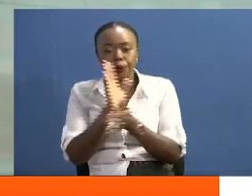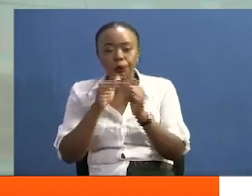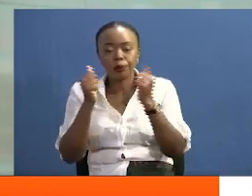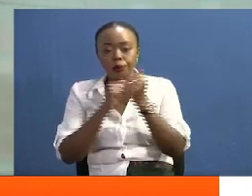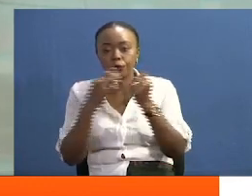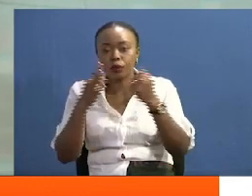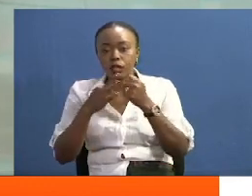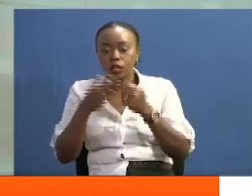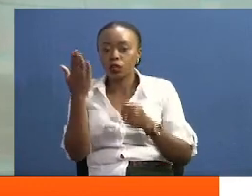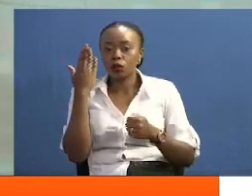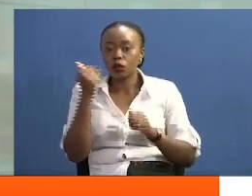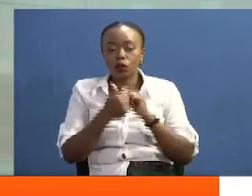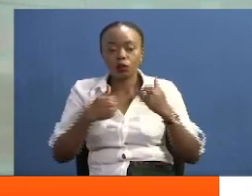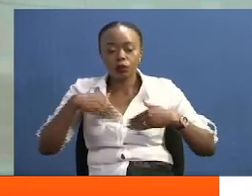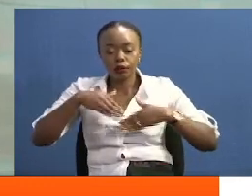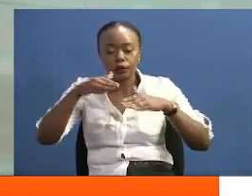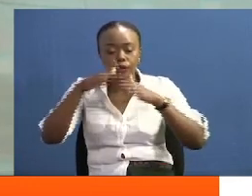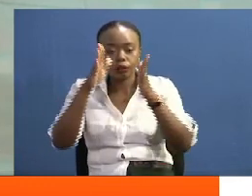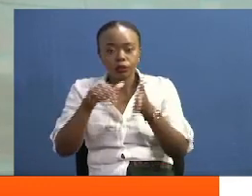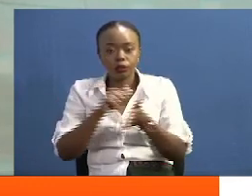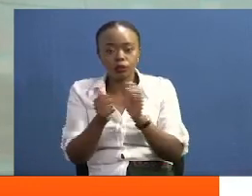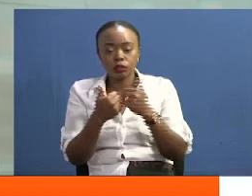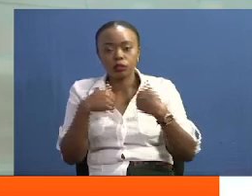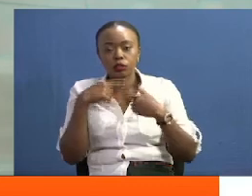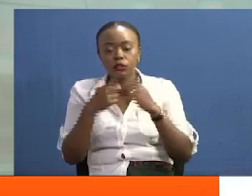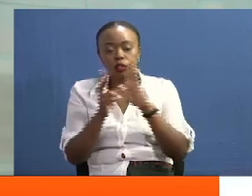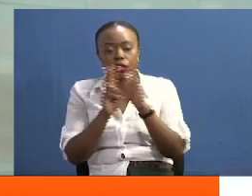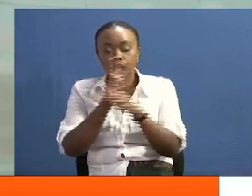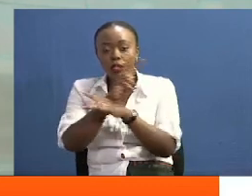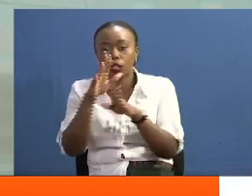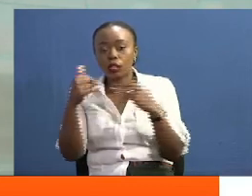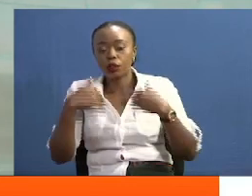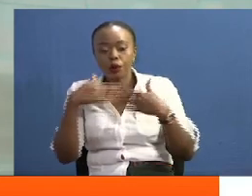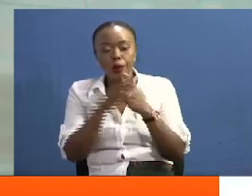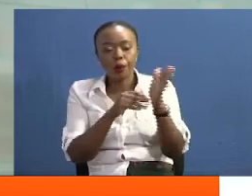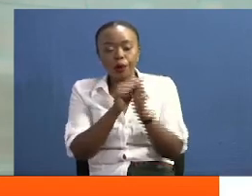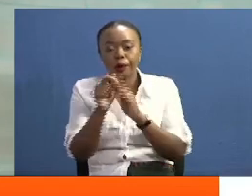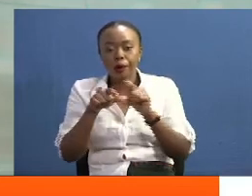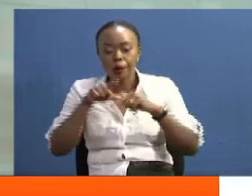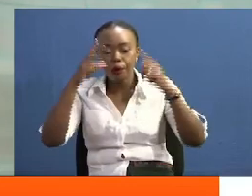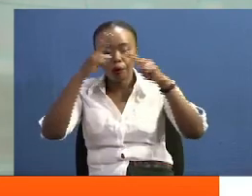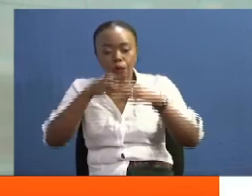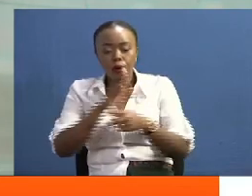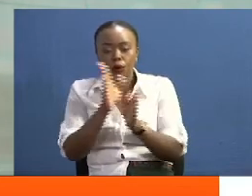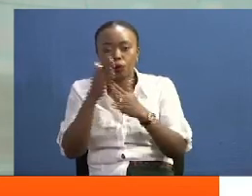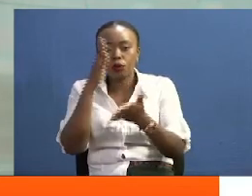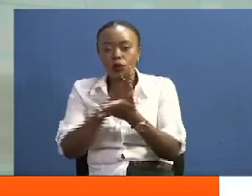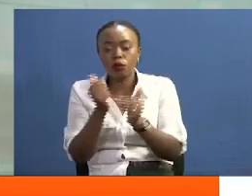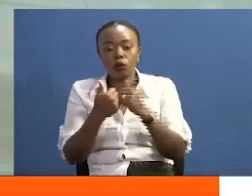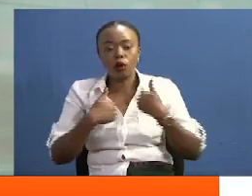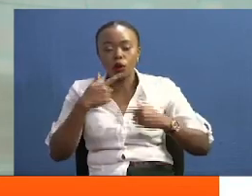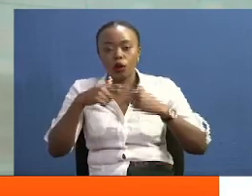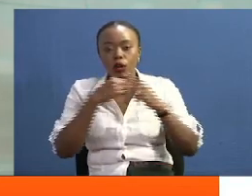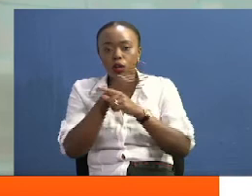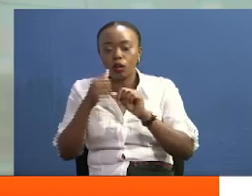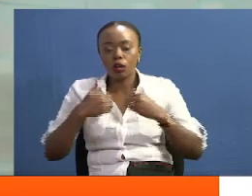miaka 13 iliyopita. Ufadhili huo wa Ruko unaonekana kuwa suluhu ya kudumu katika kukomesha